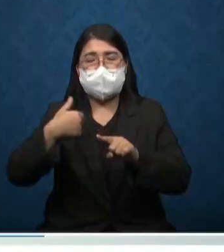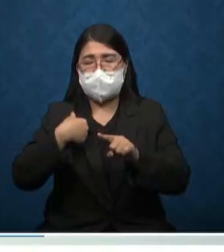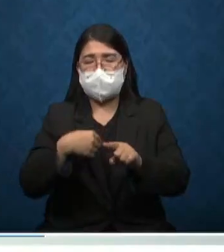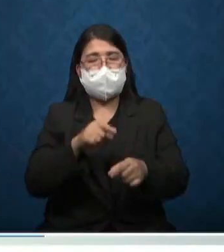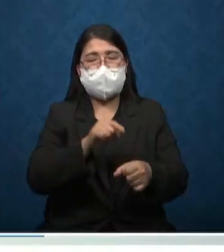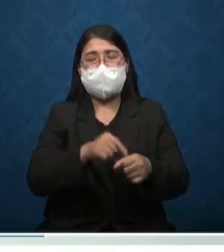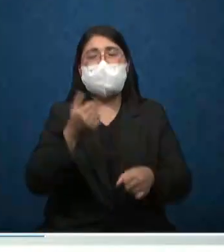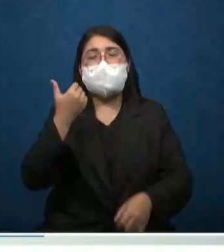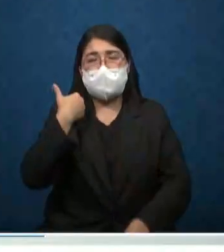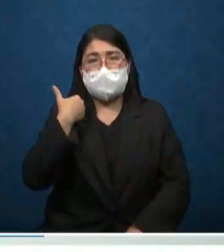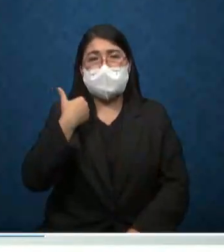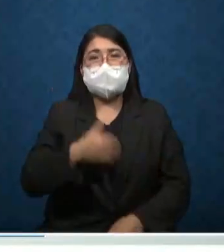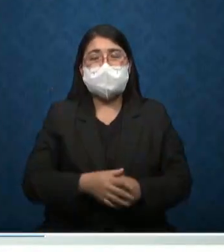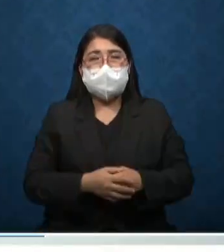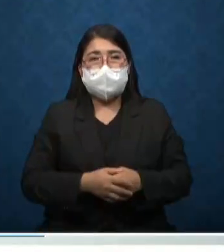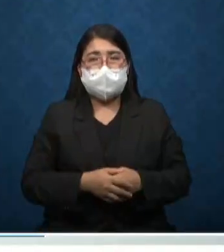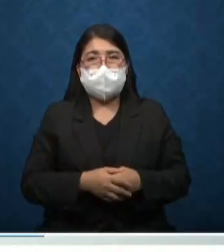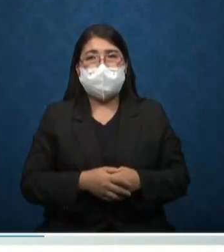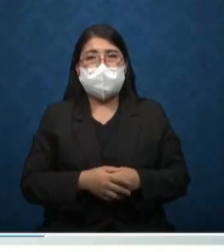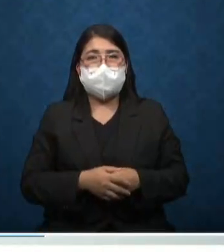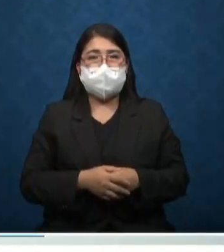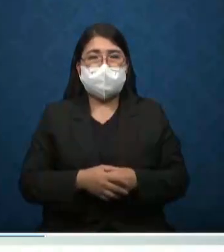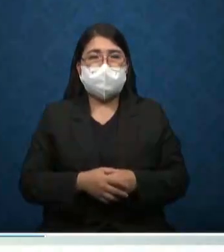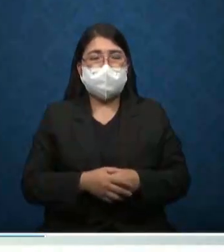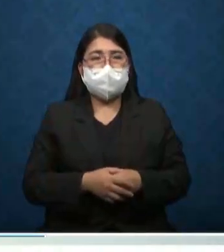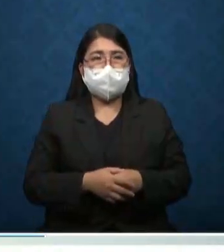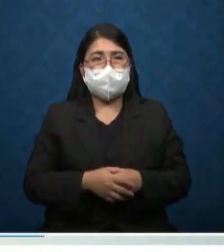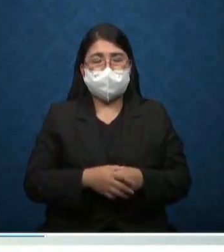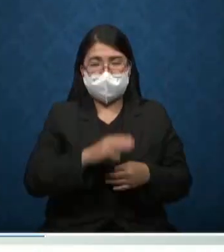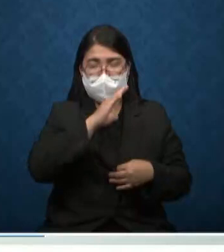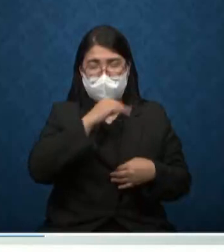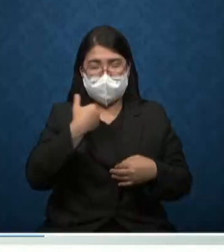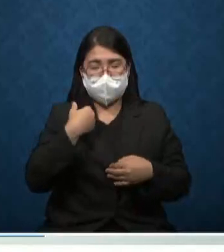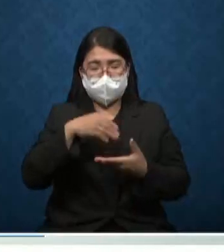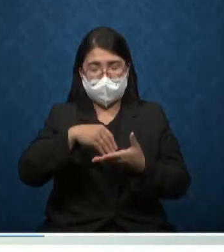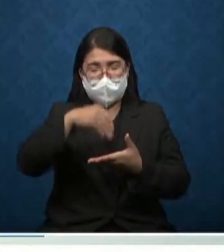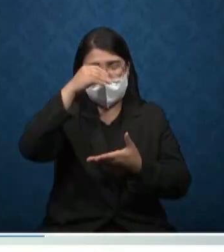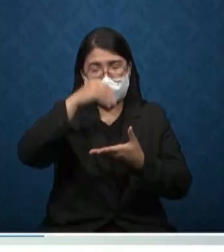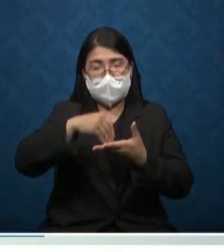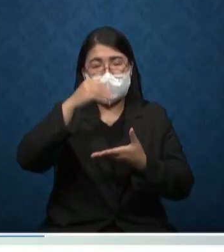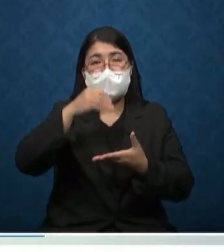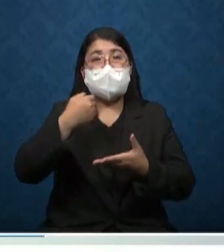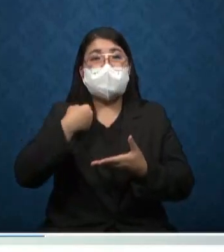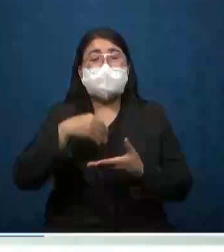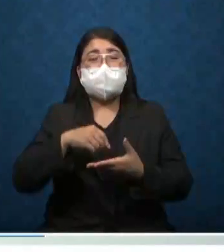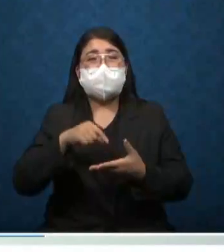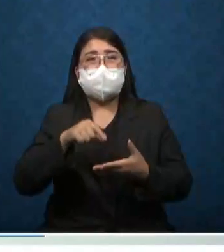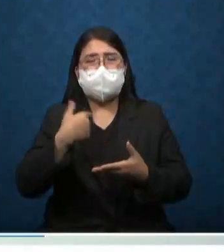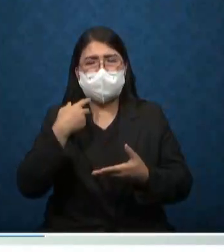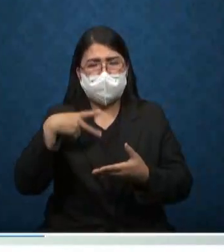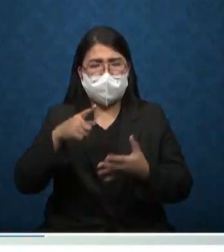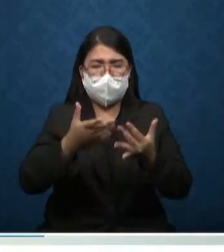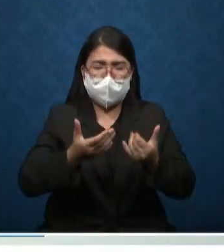อยู่นะคะในการที่เขาเข้าสู่ learning outcome แล้วเขาได้คุณวุฒิทางการศึกษาไปนั้นทำให้เขาได้ประโยชน์อย่างไรบ้